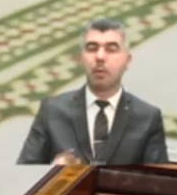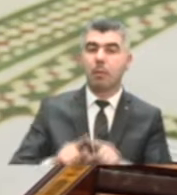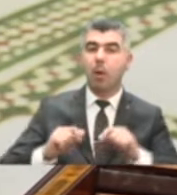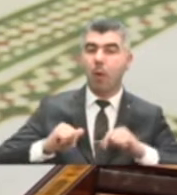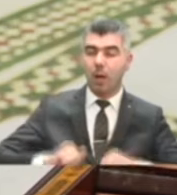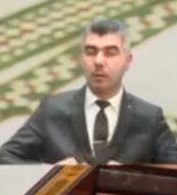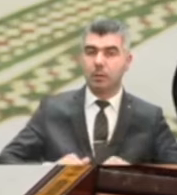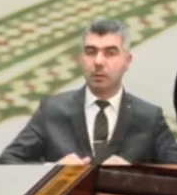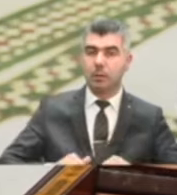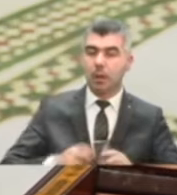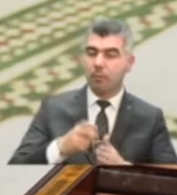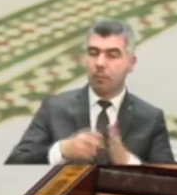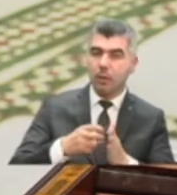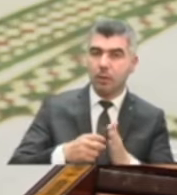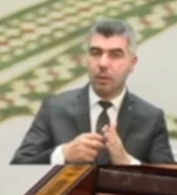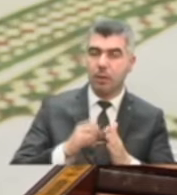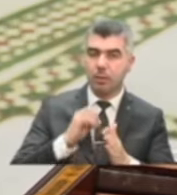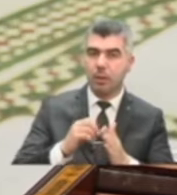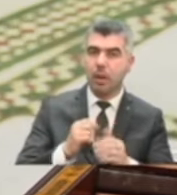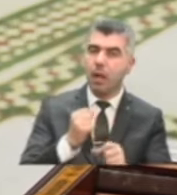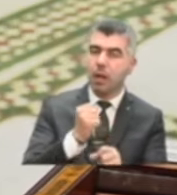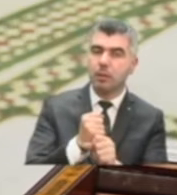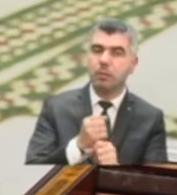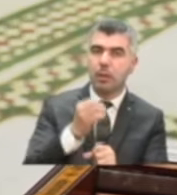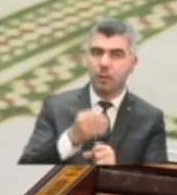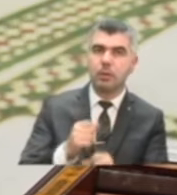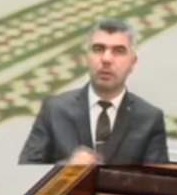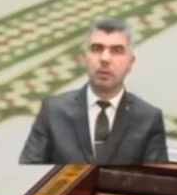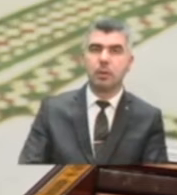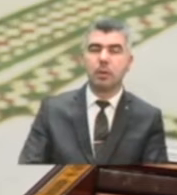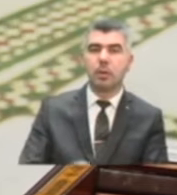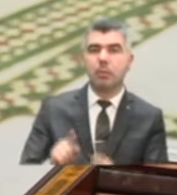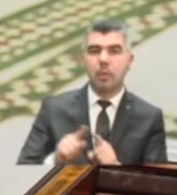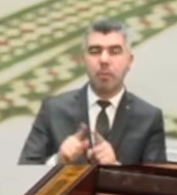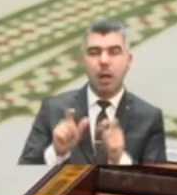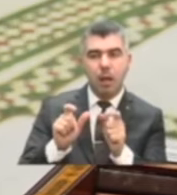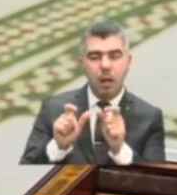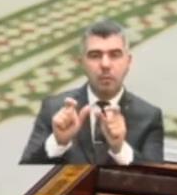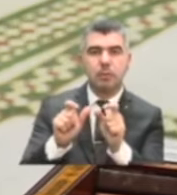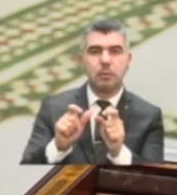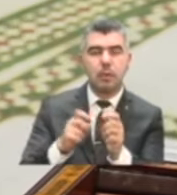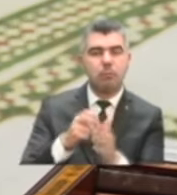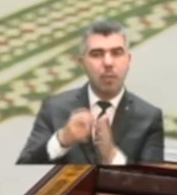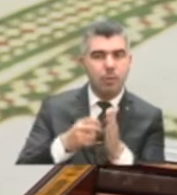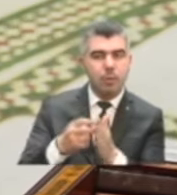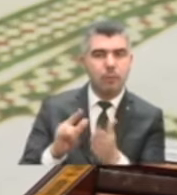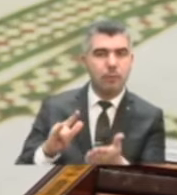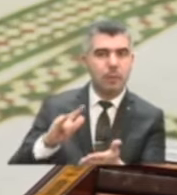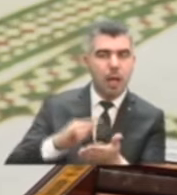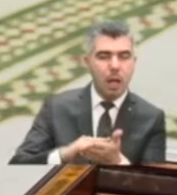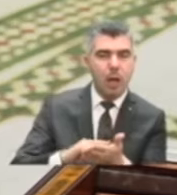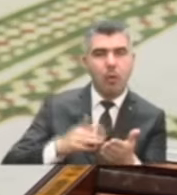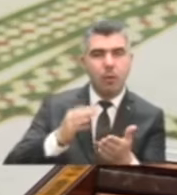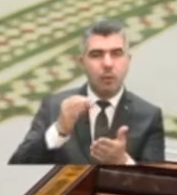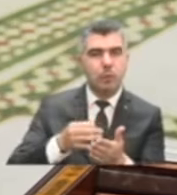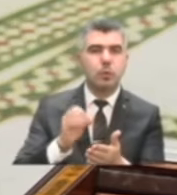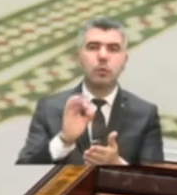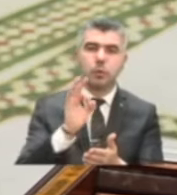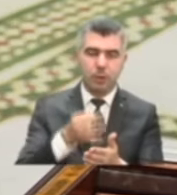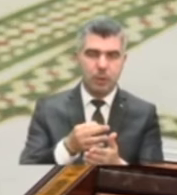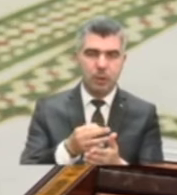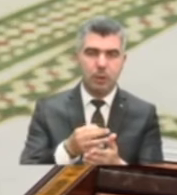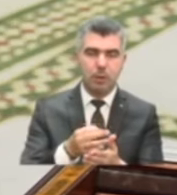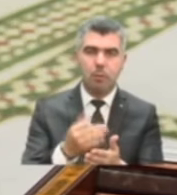ديال النقل تنعمل من جهه اخرى، تنعمل كصاهر على قطاع النقل، خص المنافسه تكون قويه،